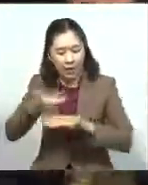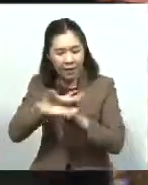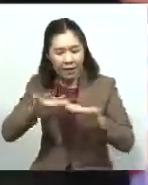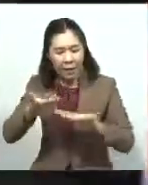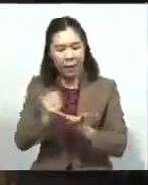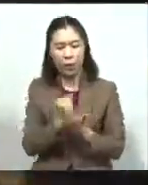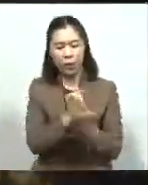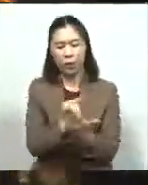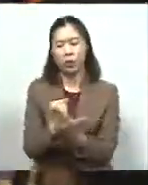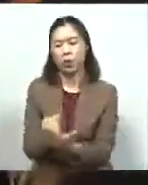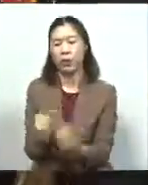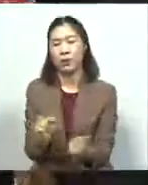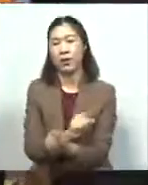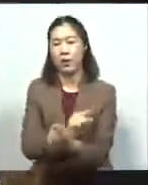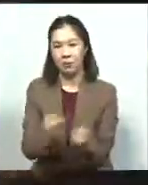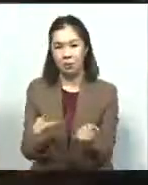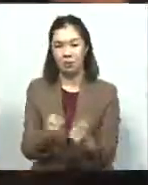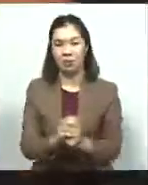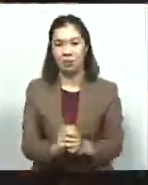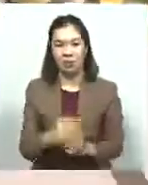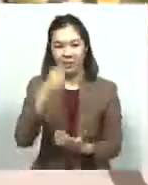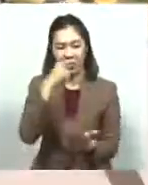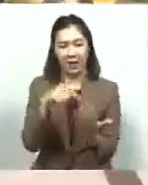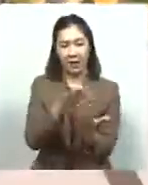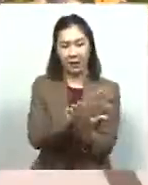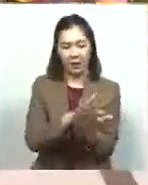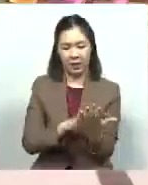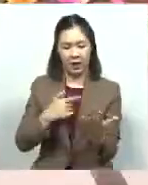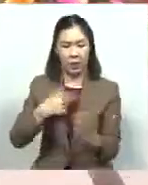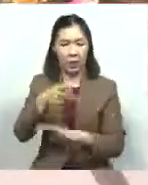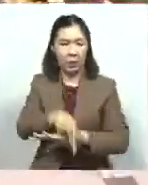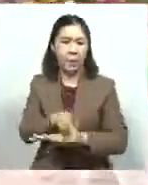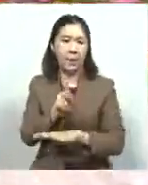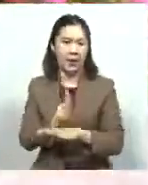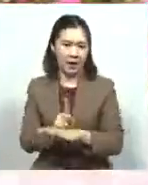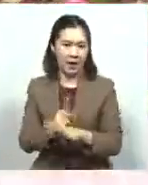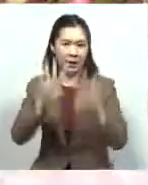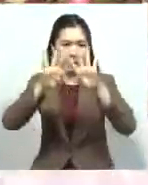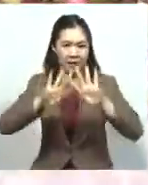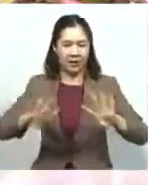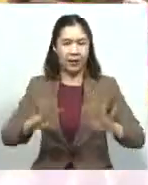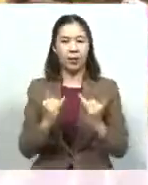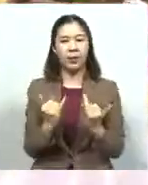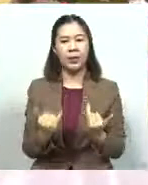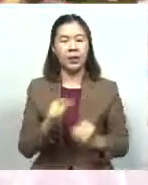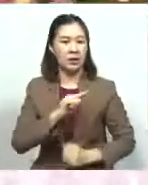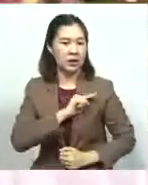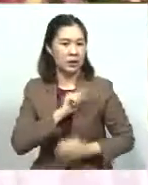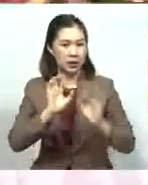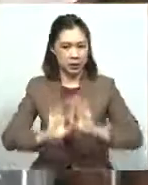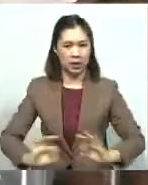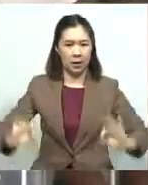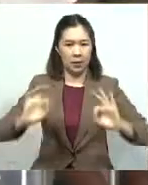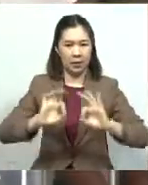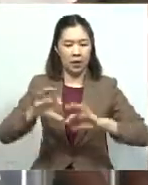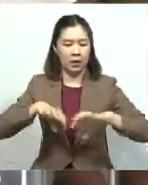านสังคมค่ะซึ่งประเทศไทยนะคะก็รับประธานอาเซียนในปีนี้นะคะเราเป็นประธานอาเซียนปีนี้บทบาทสำคัญก็คือการจั